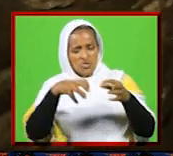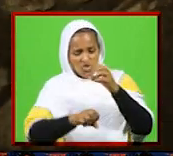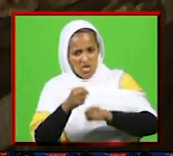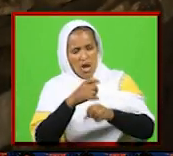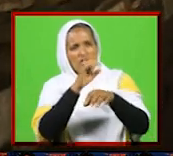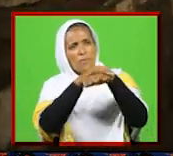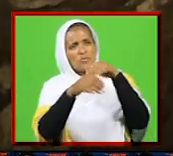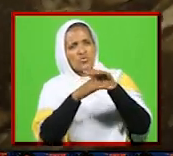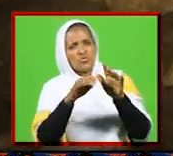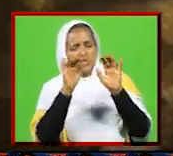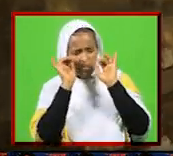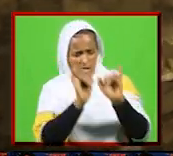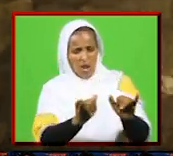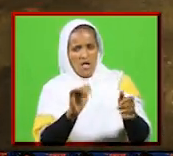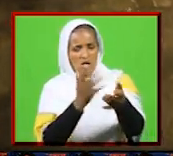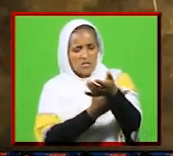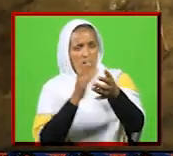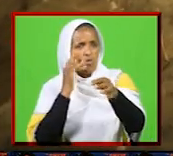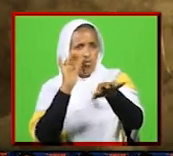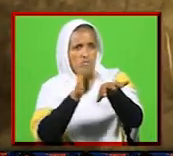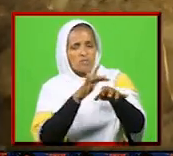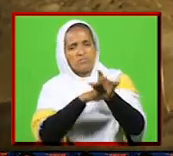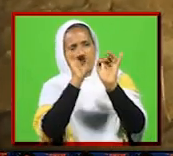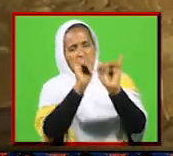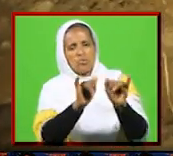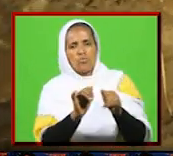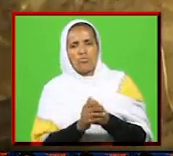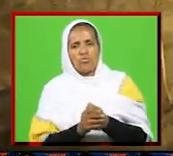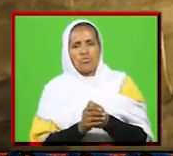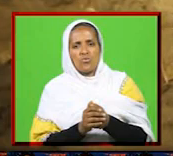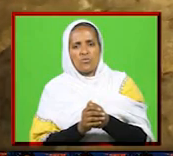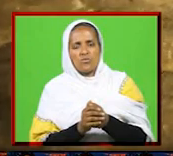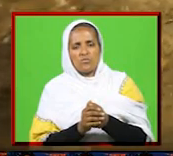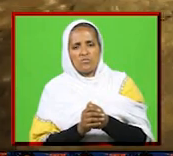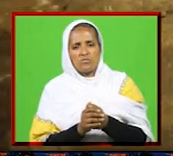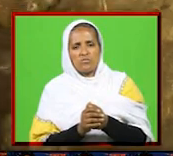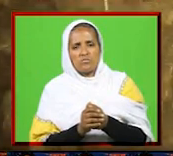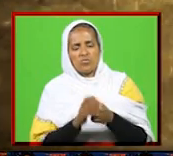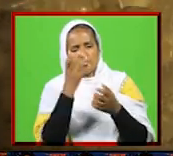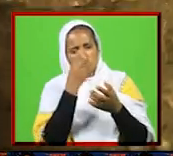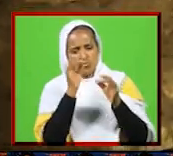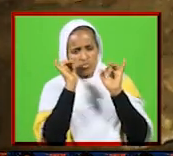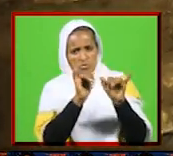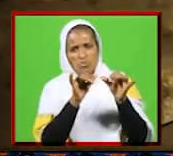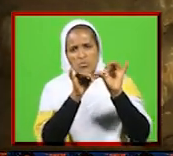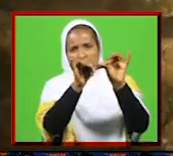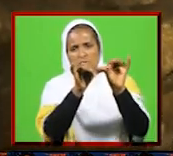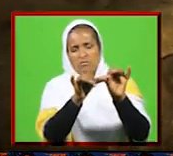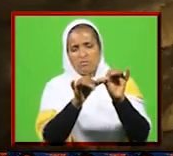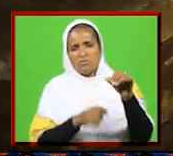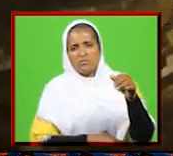ነው ይሄን ጭቃ ተመችቶታል ማለት ይችላል እንዳለ ሳሩ ሁሉ ዛይረክበት እንዳለ ገለባው ማለት